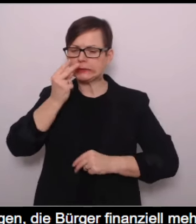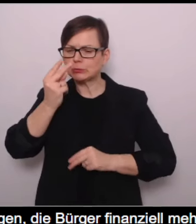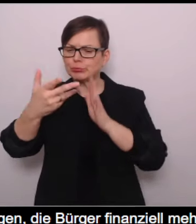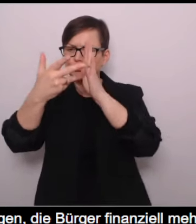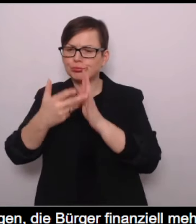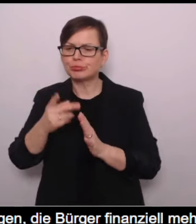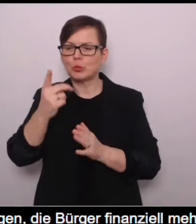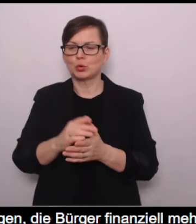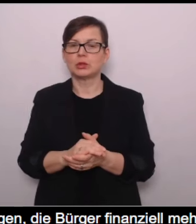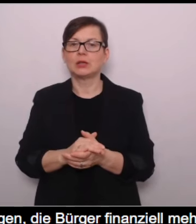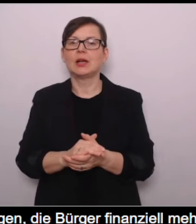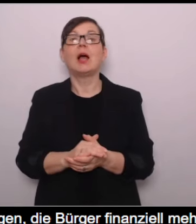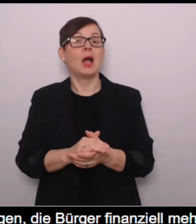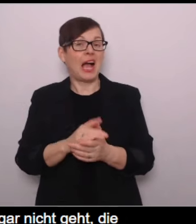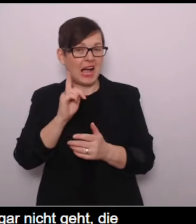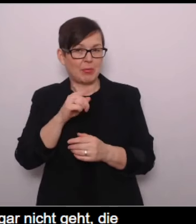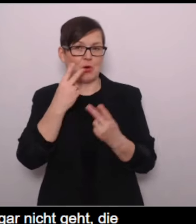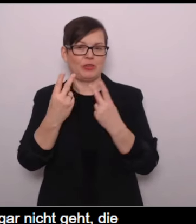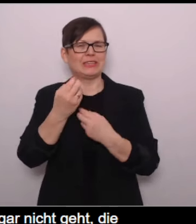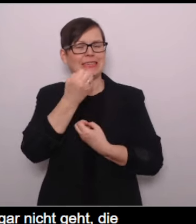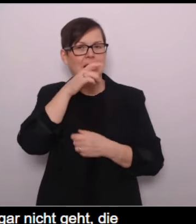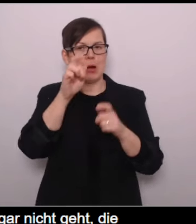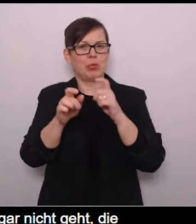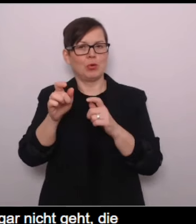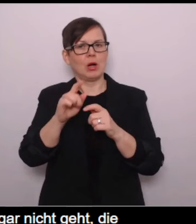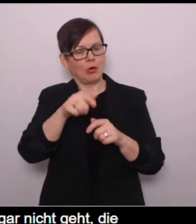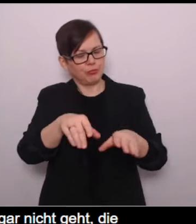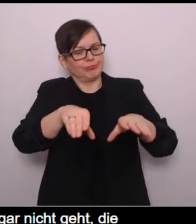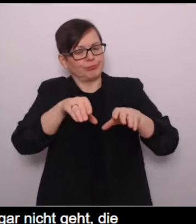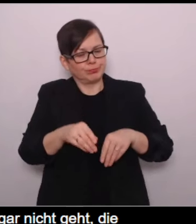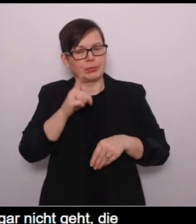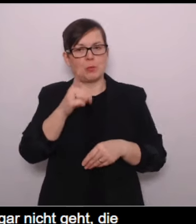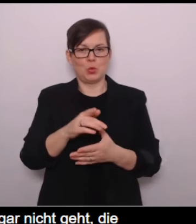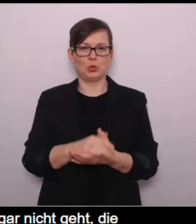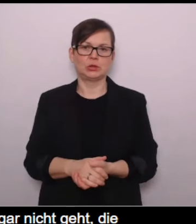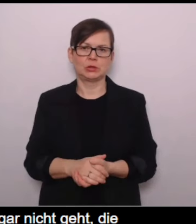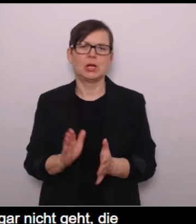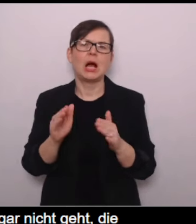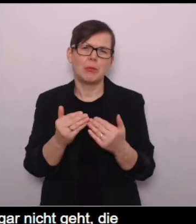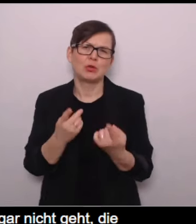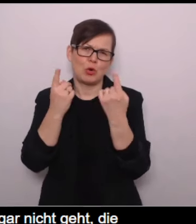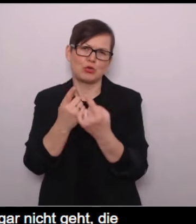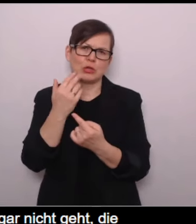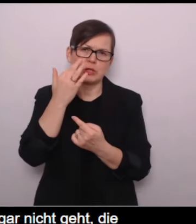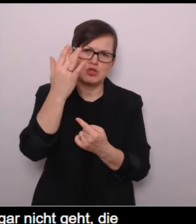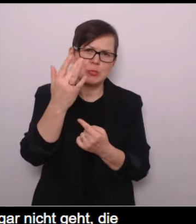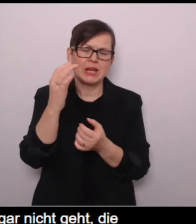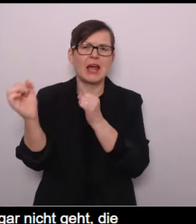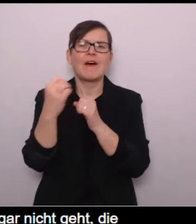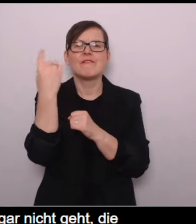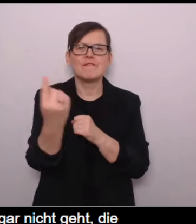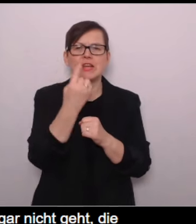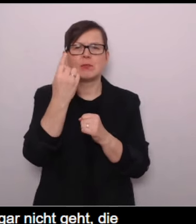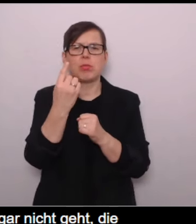Also deswegen lohnt es sich auch mal eine juristische Betrachtung zu machen, das ist das eine. Das zweite, weil wir trotzdem Respekt haben, es muss mal gucken, wie sich das organisieren lässt.